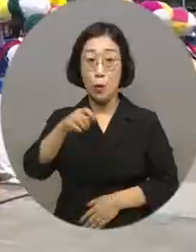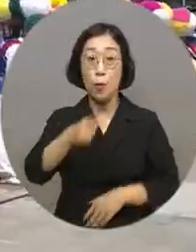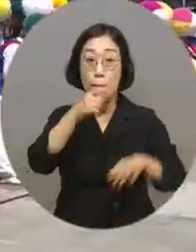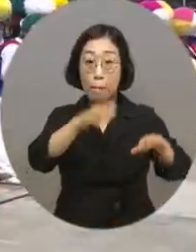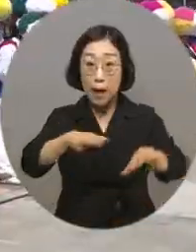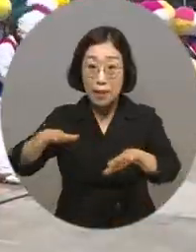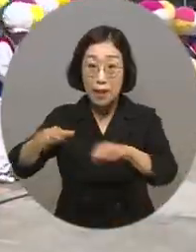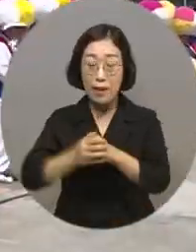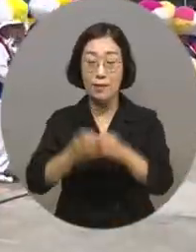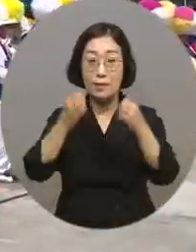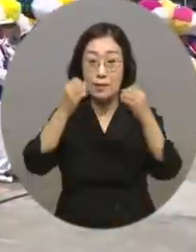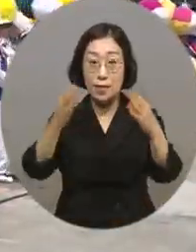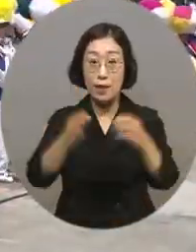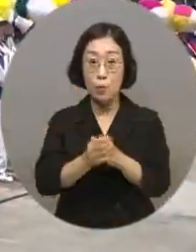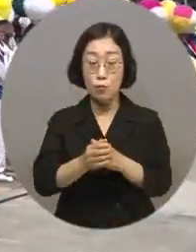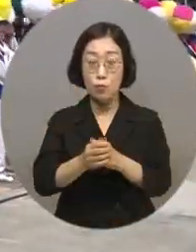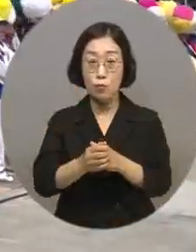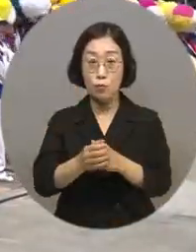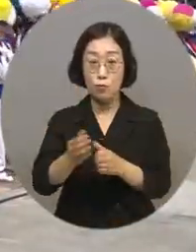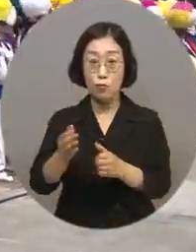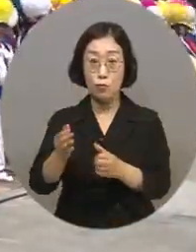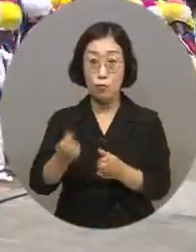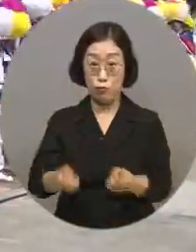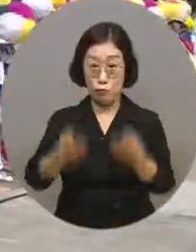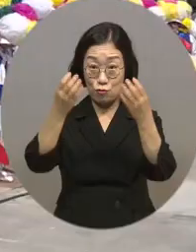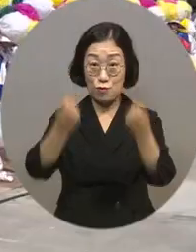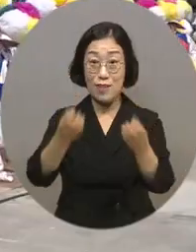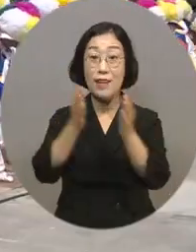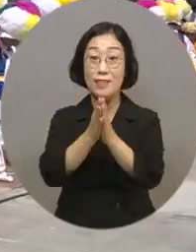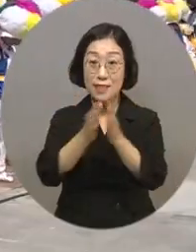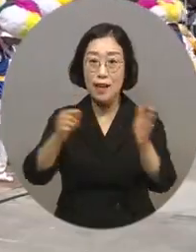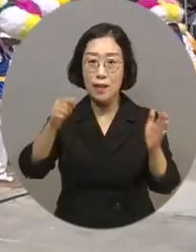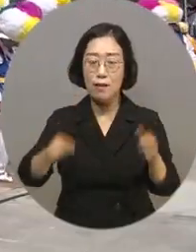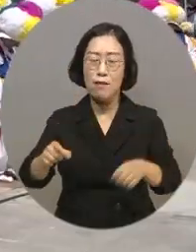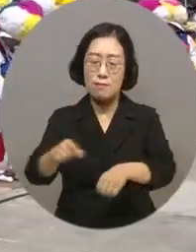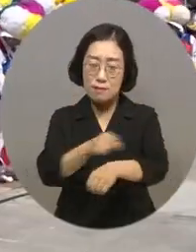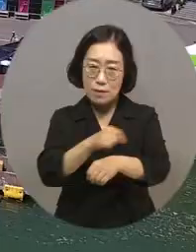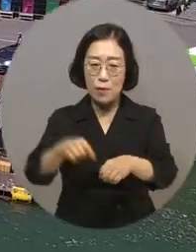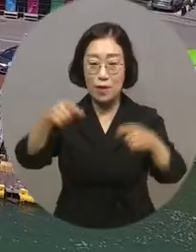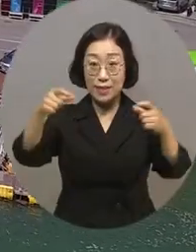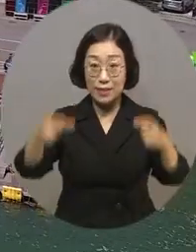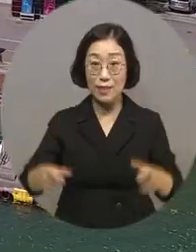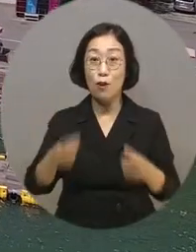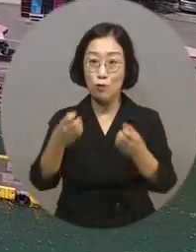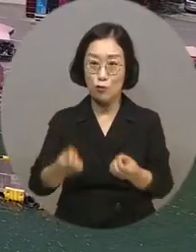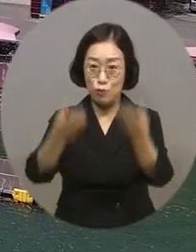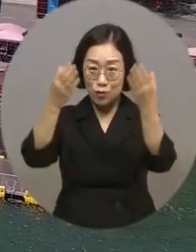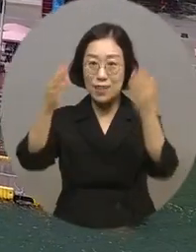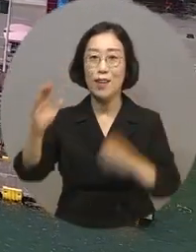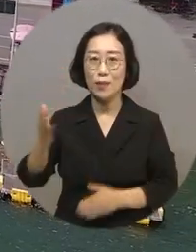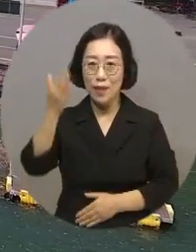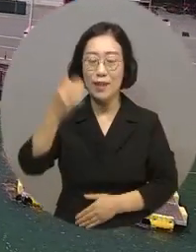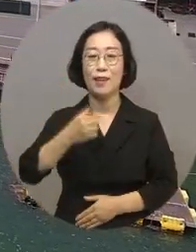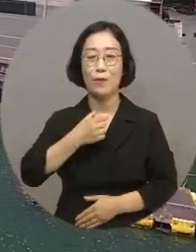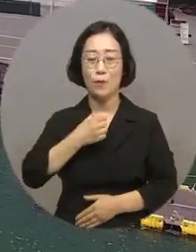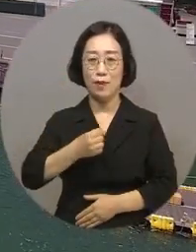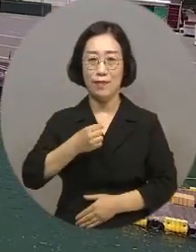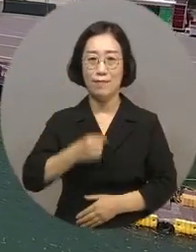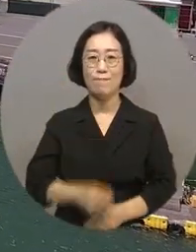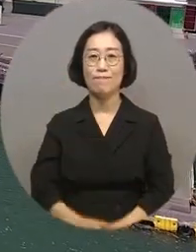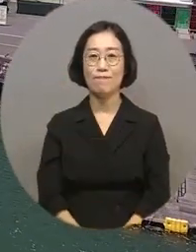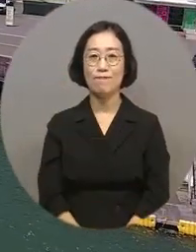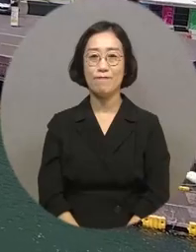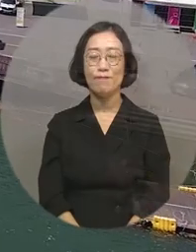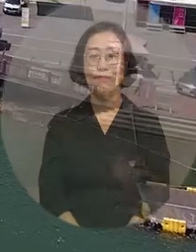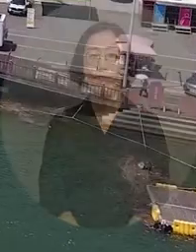새롭게 자리잡은 광양전어축제가 더욱 특색 있는 지역축제로 거듭나길 기대합니다.